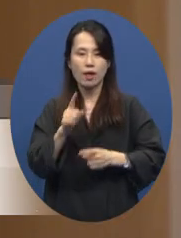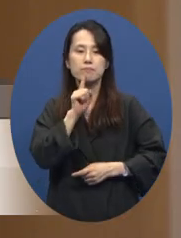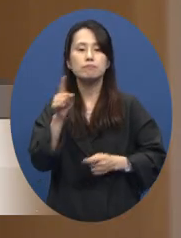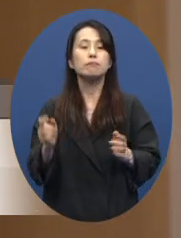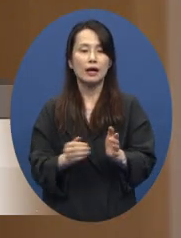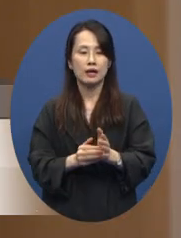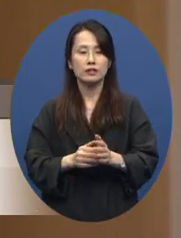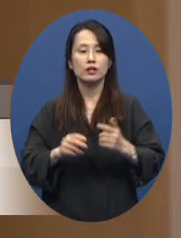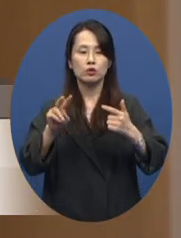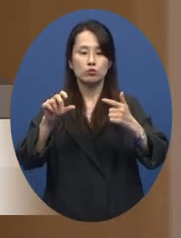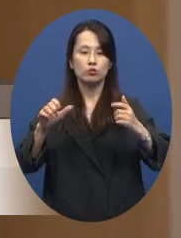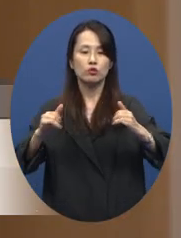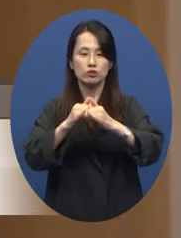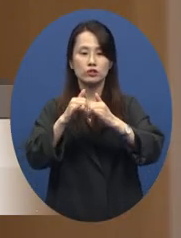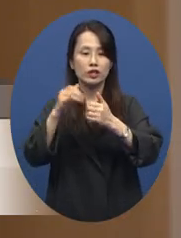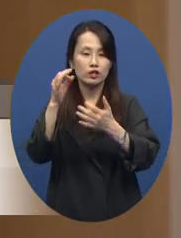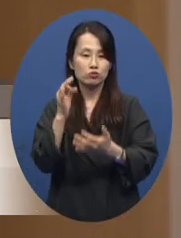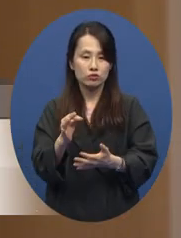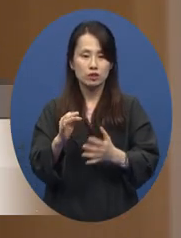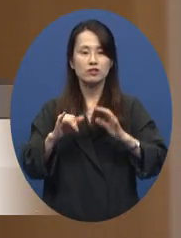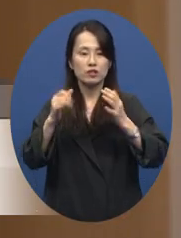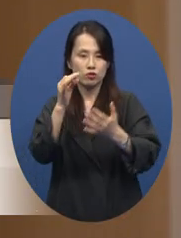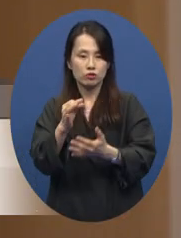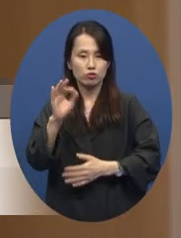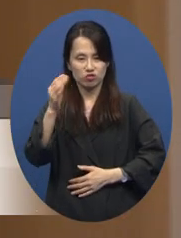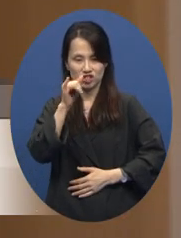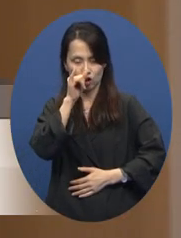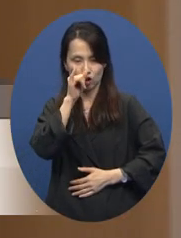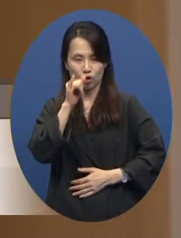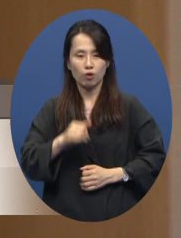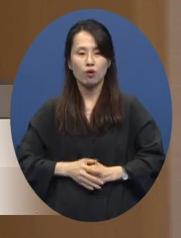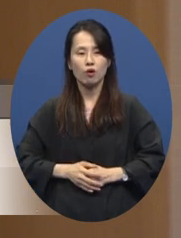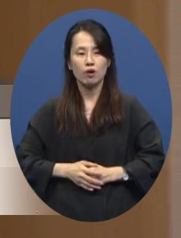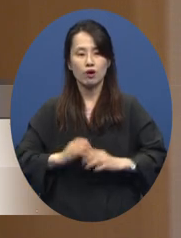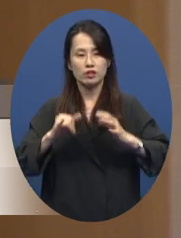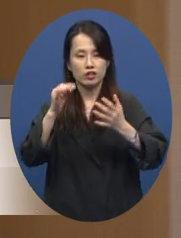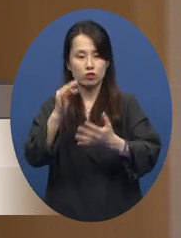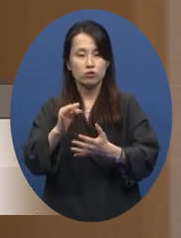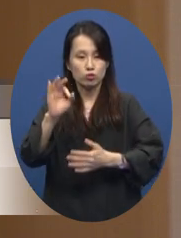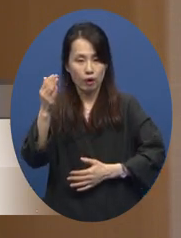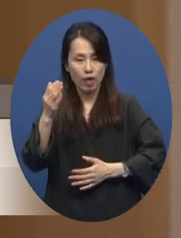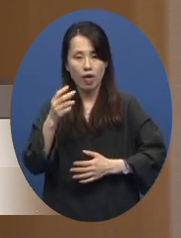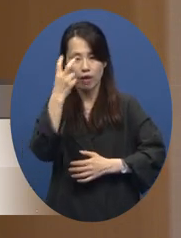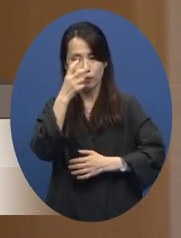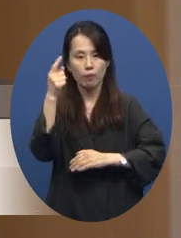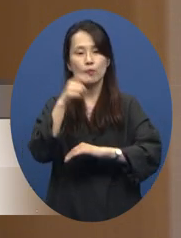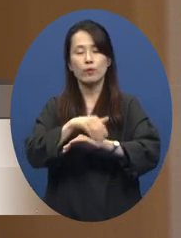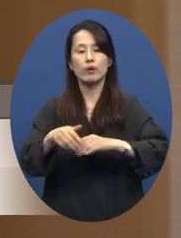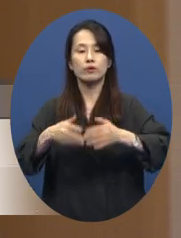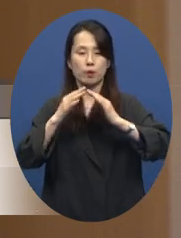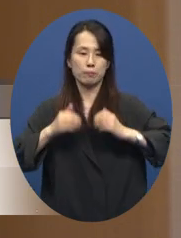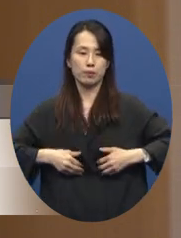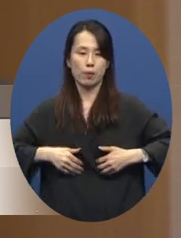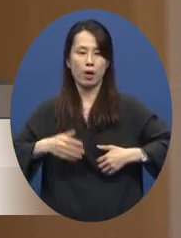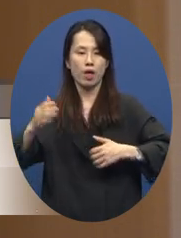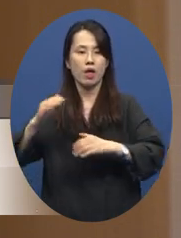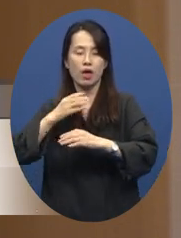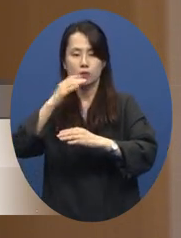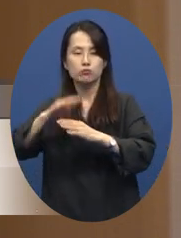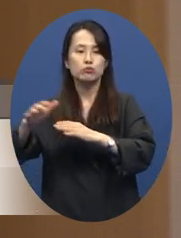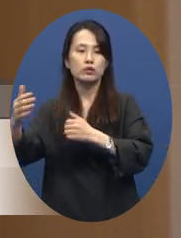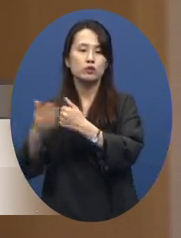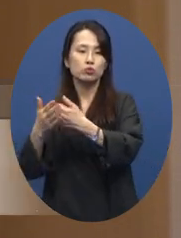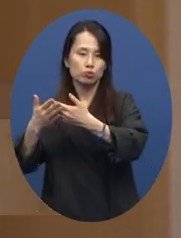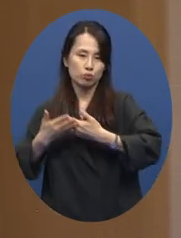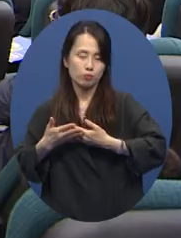6.25 전쟁 유산은 이 세계유산이 될수 있다고 생각이 듭니다. 단 이것은 세계유산이 되면 이 관리 계획을 세워야 되는데 북한의 협조가 없이는 안